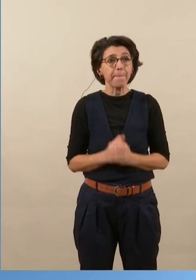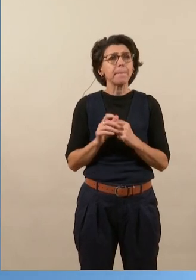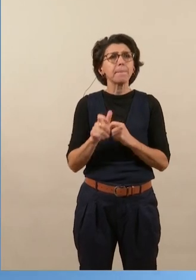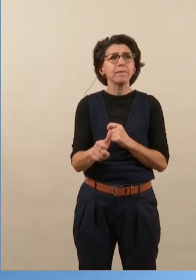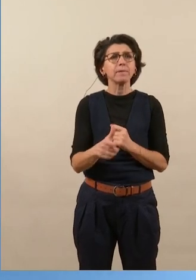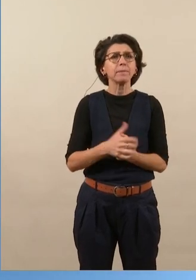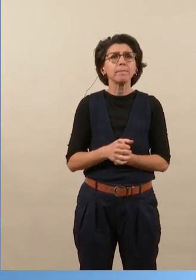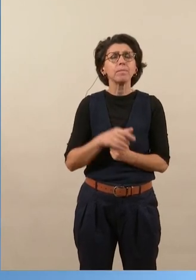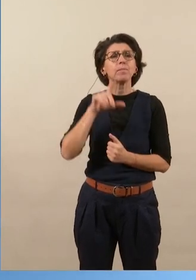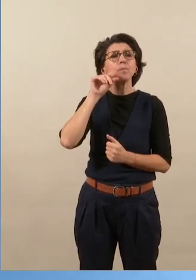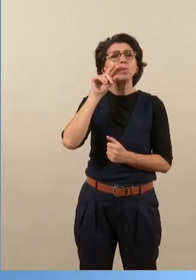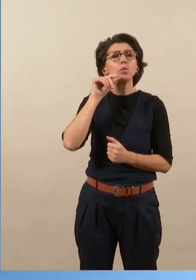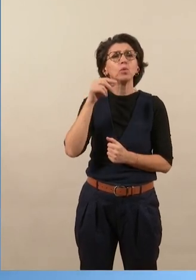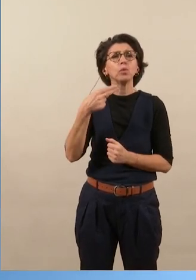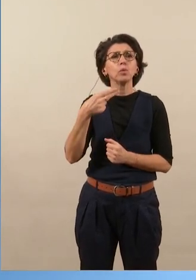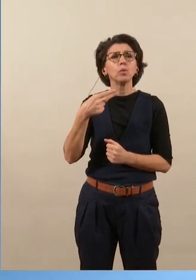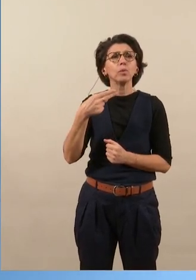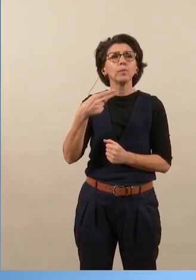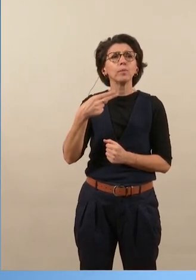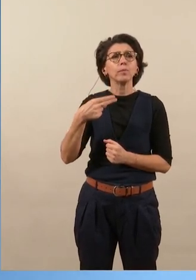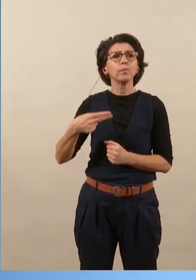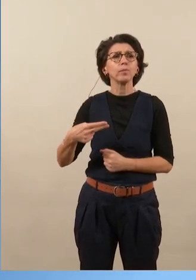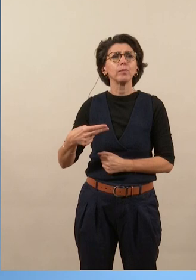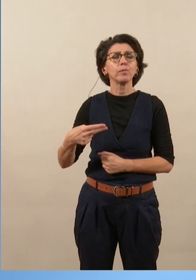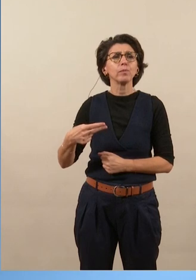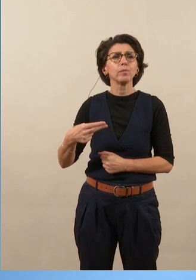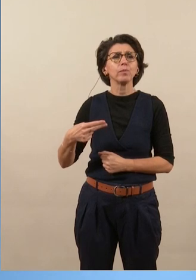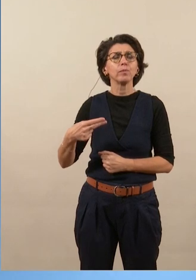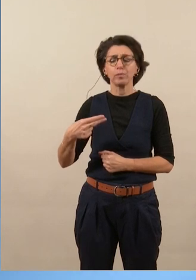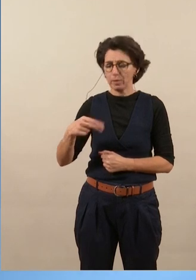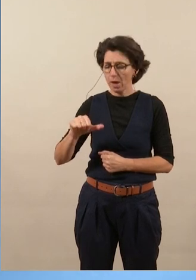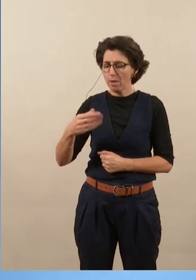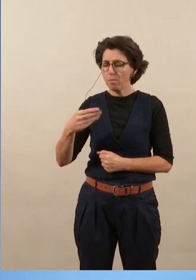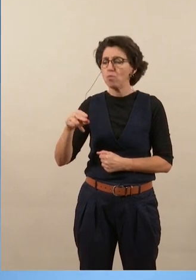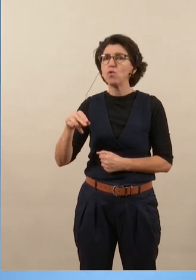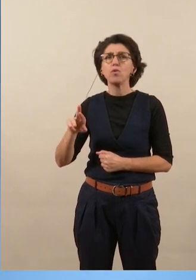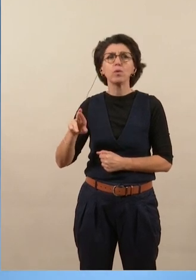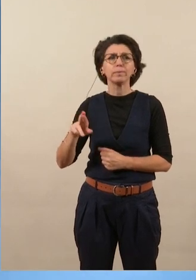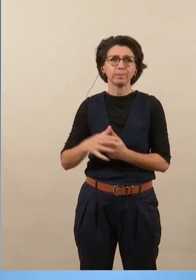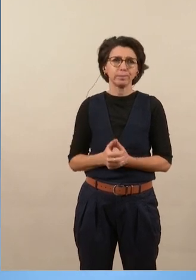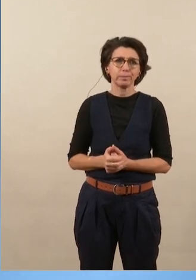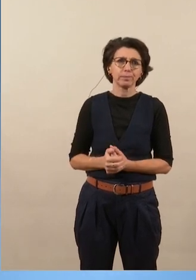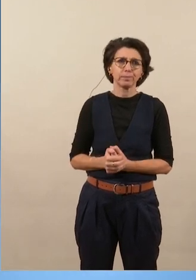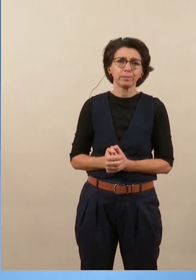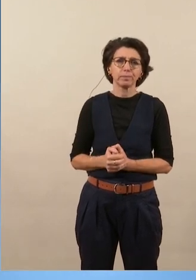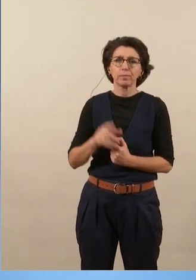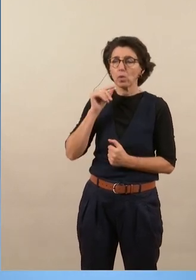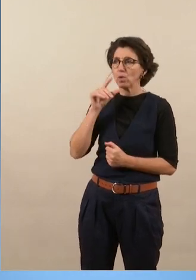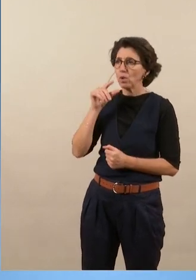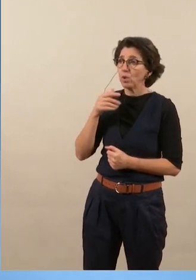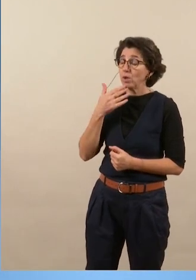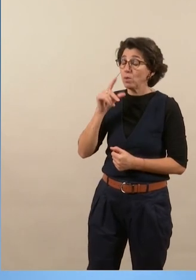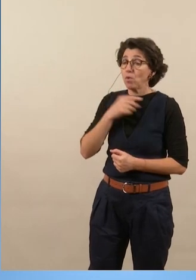avec Monsieur Namur merci Monsieur le Maire alors concernant le résiliance l'année